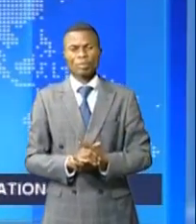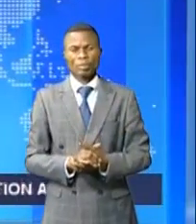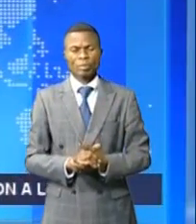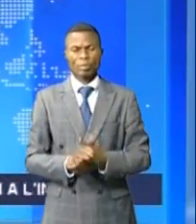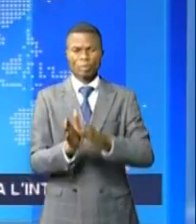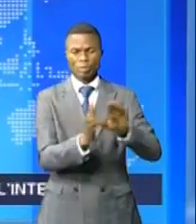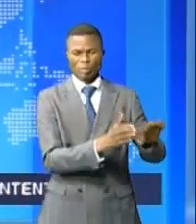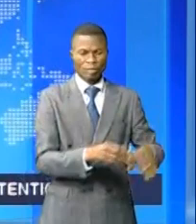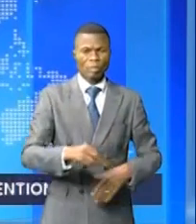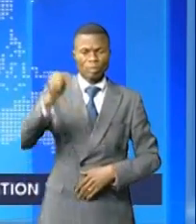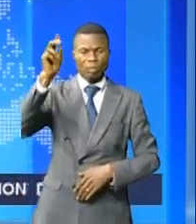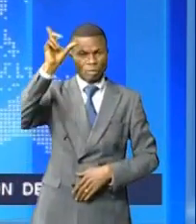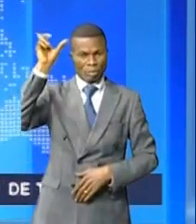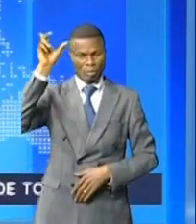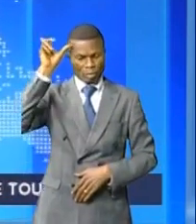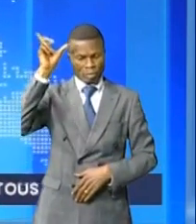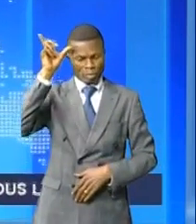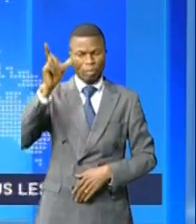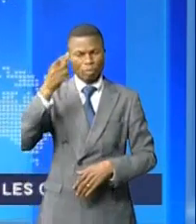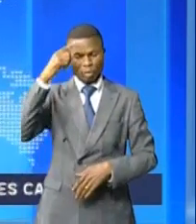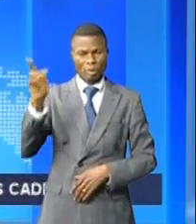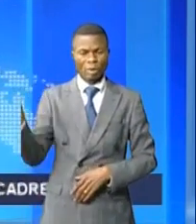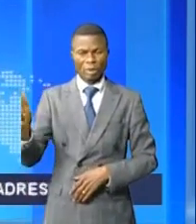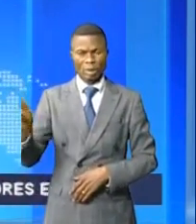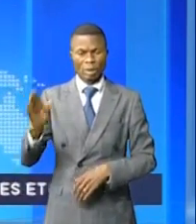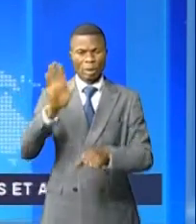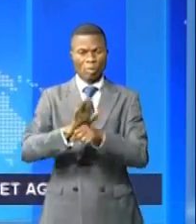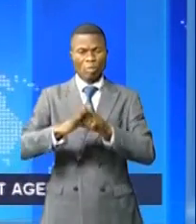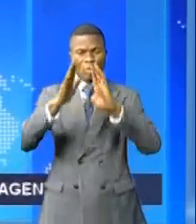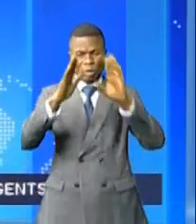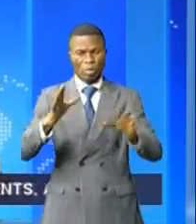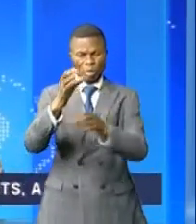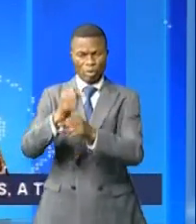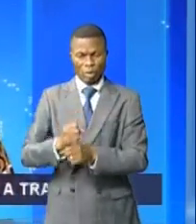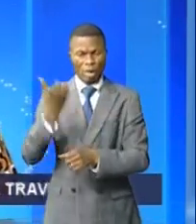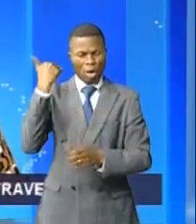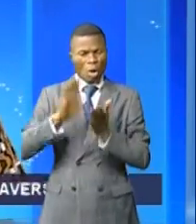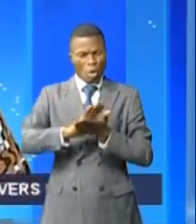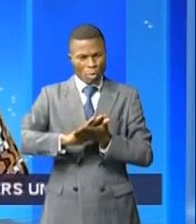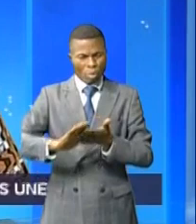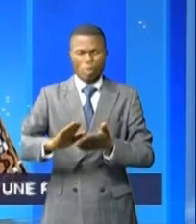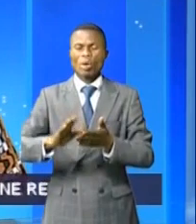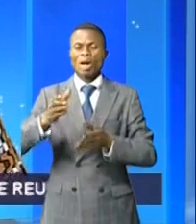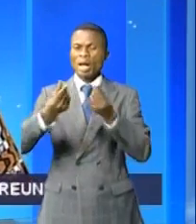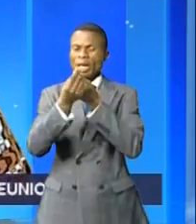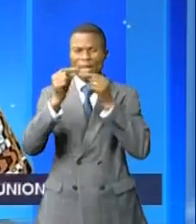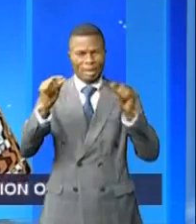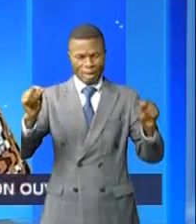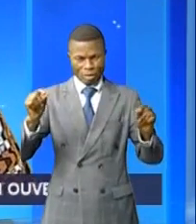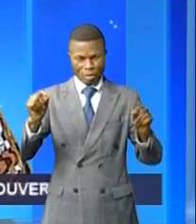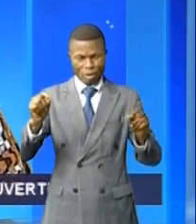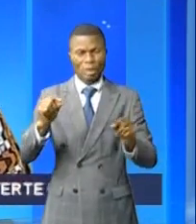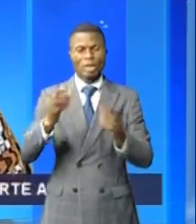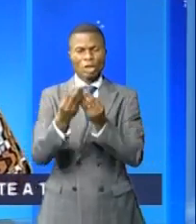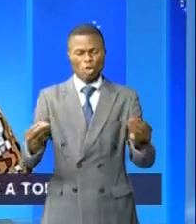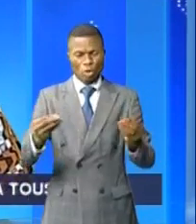Quittons le Haut-Katanga pour le Kasaï. Plus de 100 000 ménages bénéficient de l'eau potable gratuitement à Tshikapa. Une